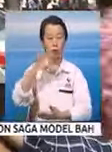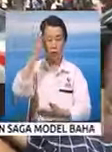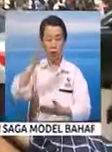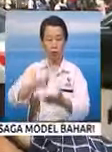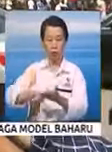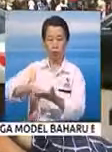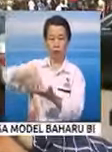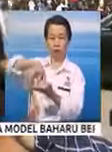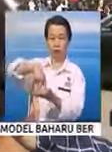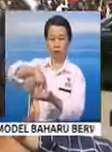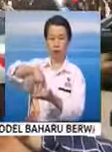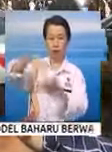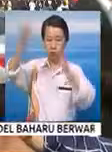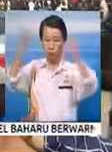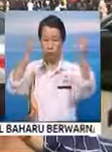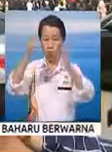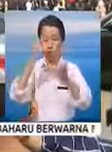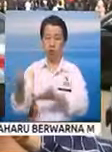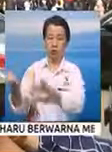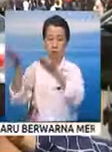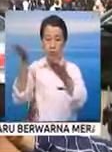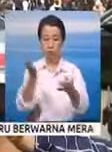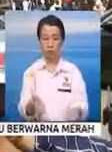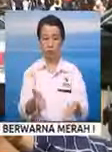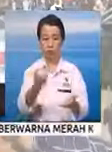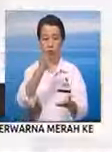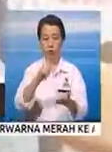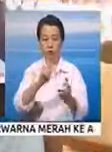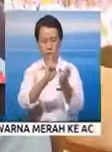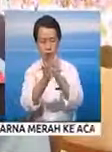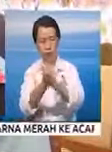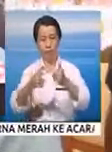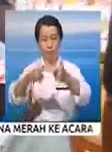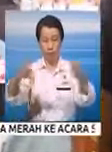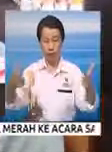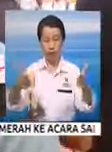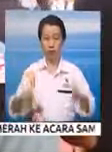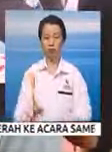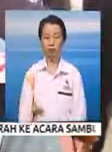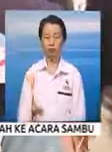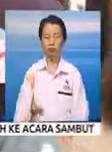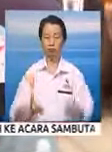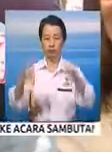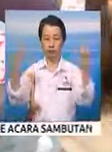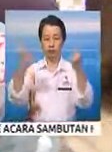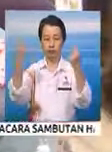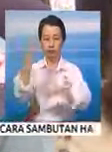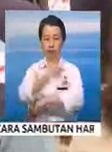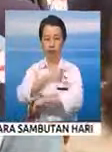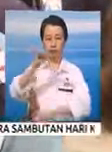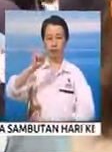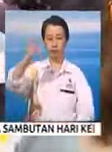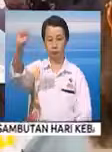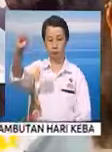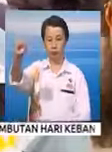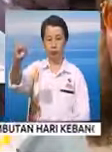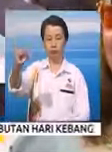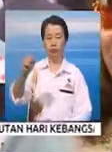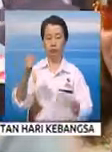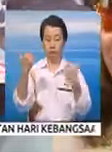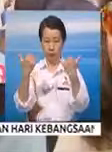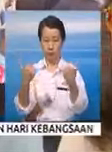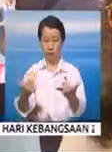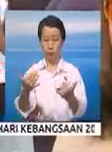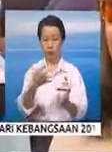bangkit di dalam negara kita untuk bawa satu perubahan yang besar. Sambutan Hari Kebangsaan 2019 pada kali